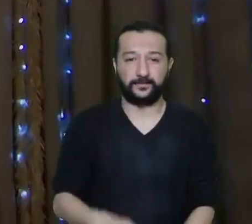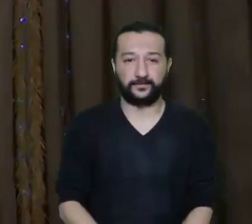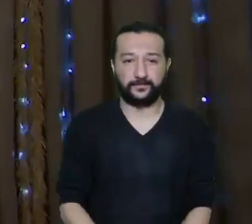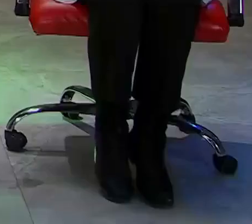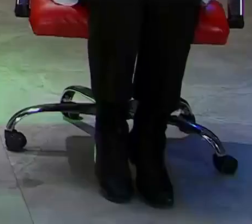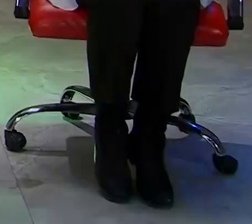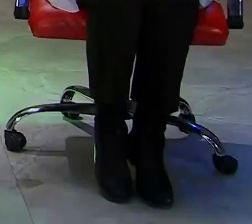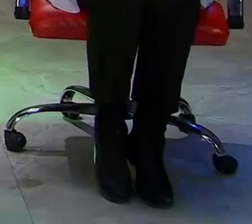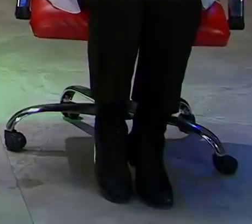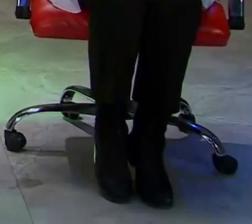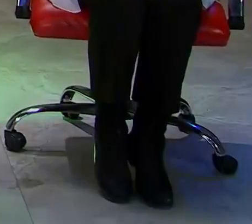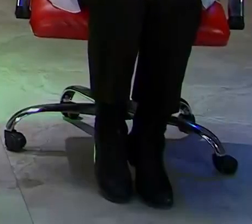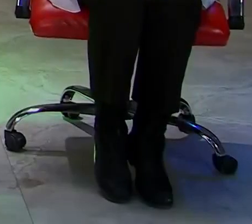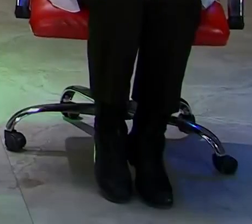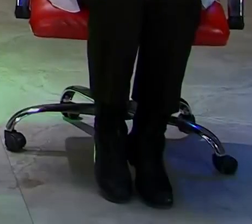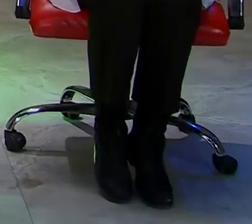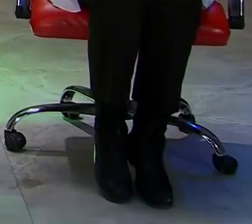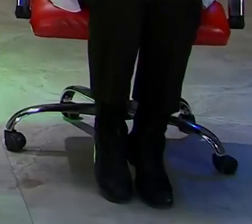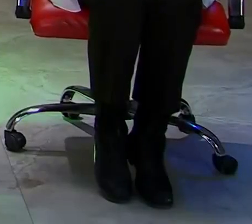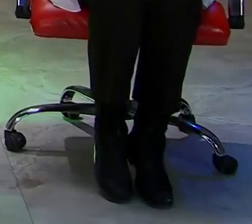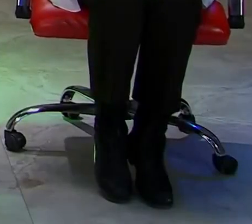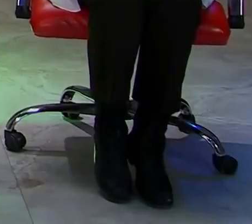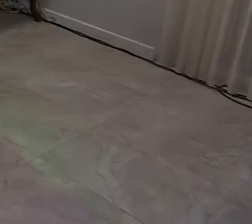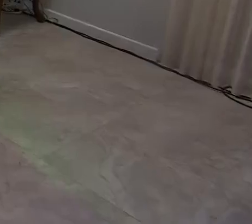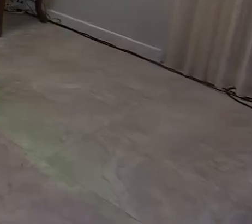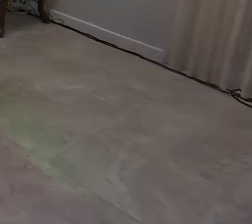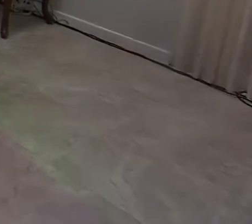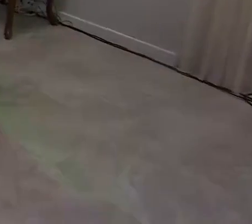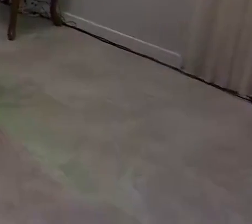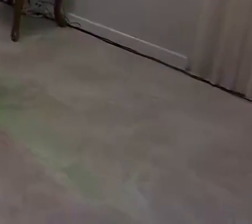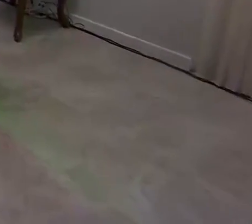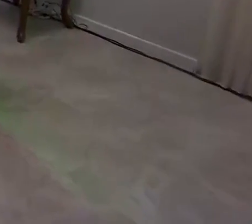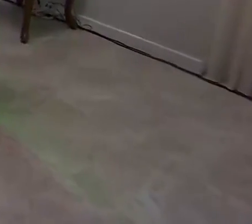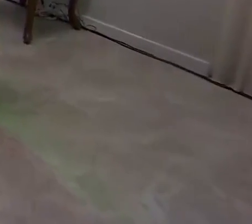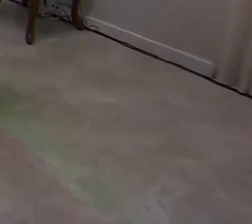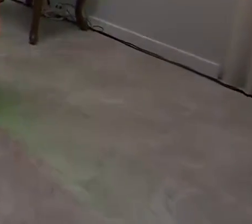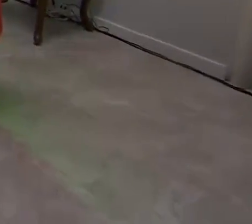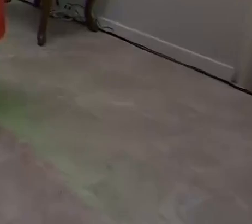İşaret parmağını jüriye uzatarak bitirdi. Hepsi neşeyle alkışlıyorlar. Rüyam koşup geldi.